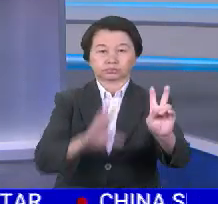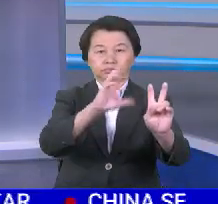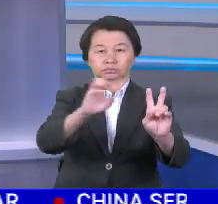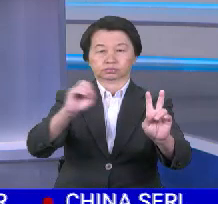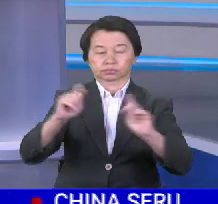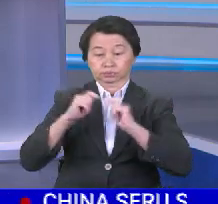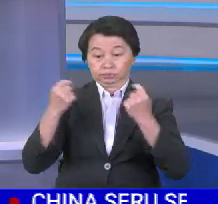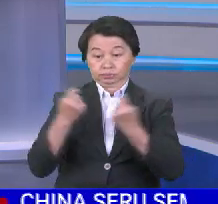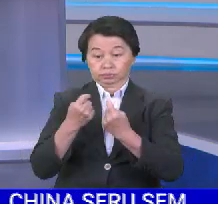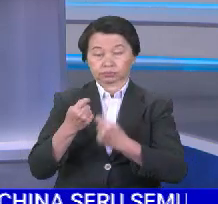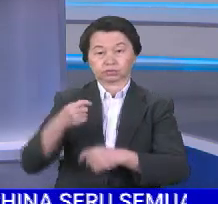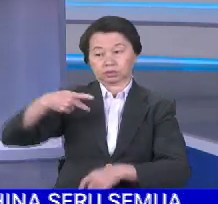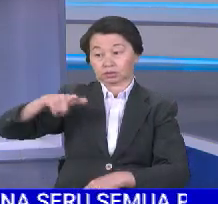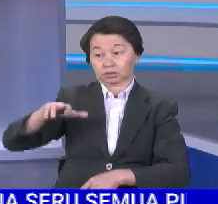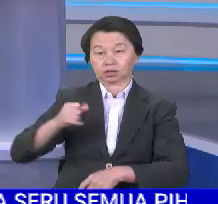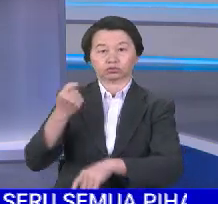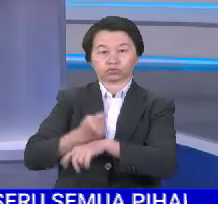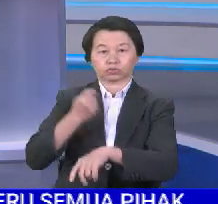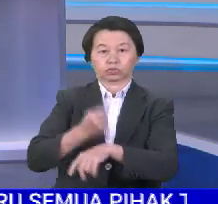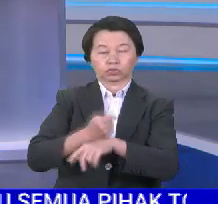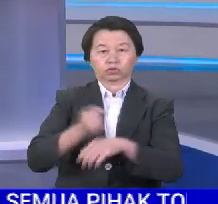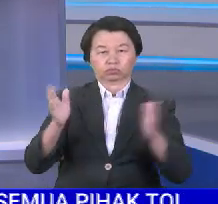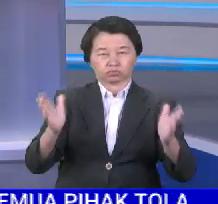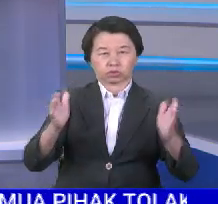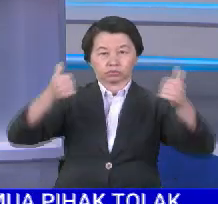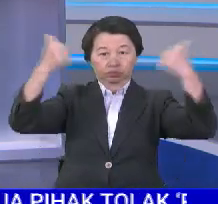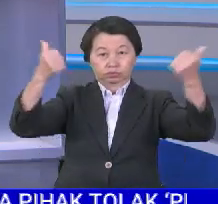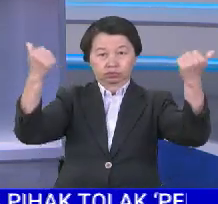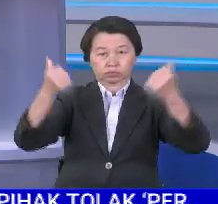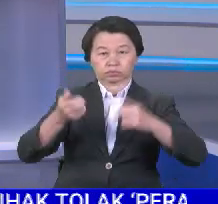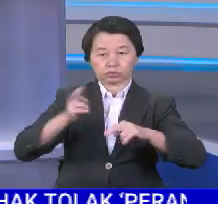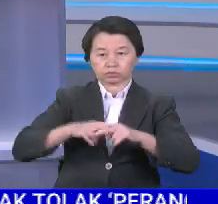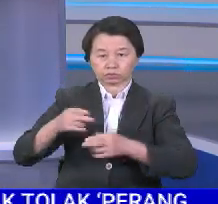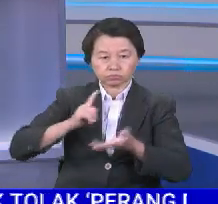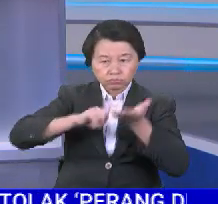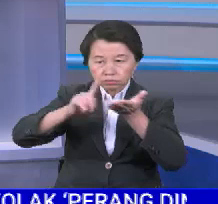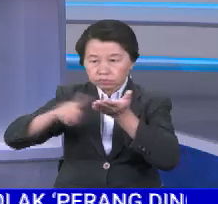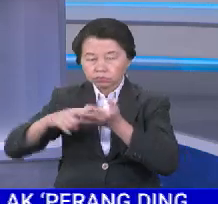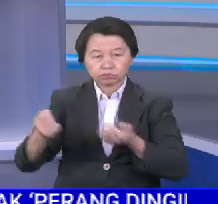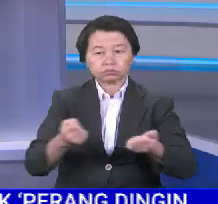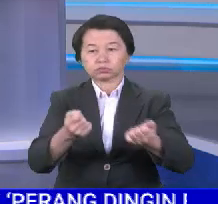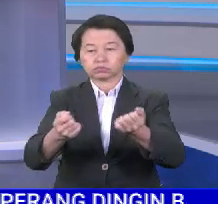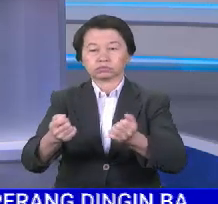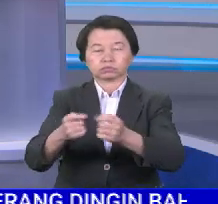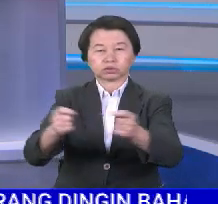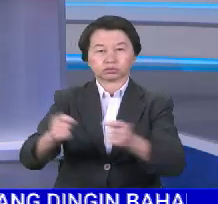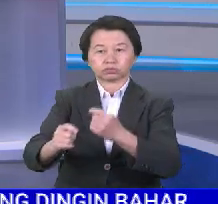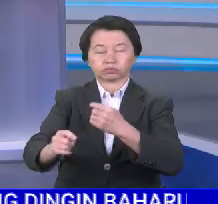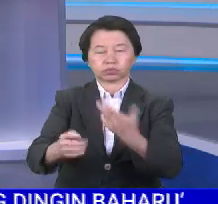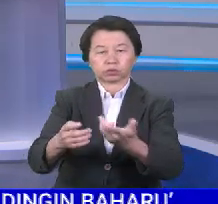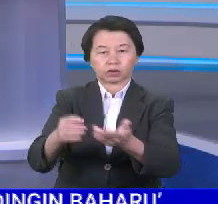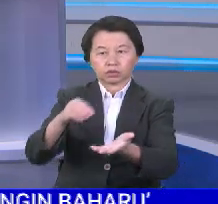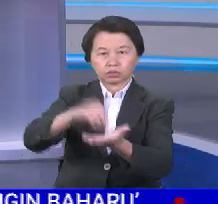plus ronda bakal ditugaskan ketika tempoh Adi Adaha bagi meningkatkan rondaan terutama di lokasi kritikal sepanjang lebuh